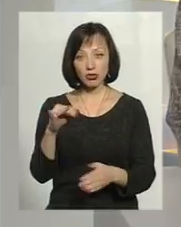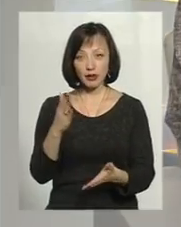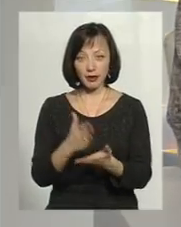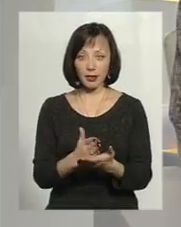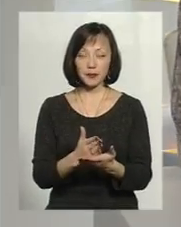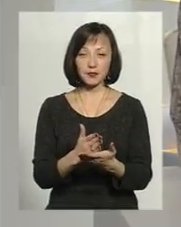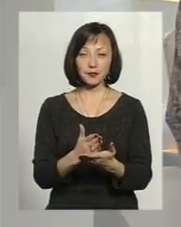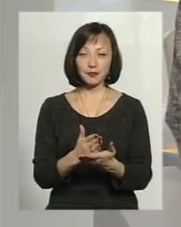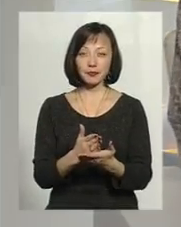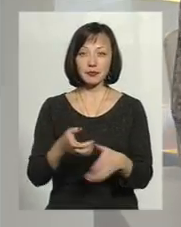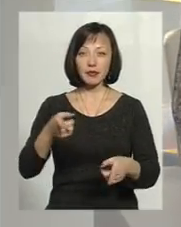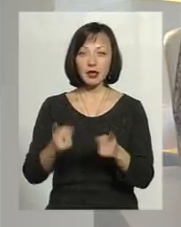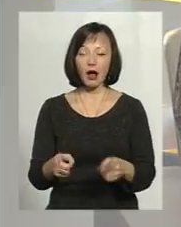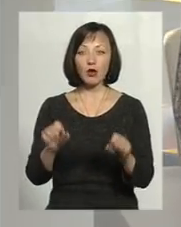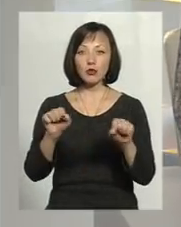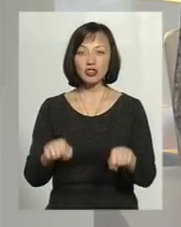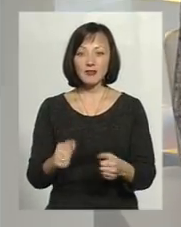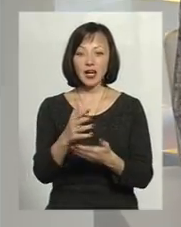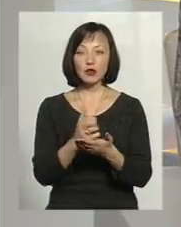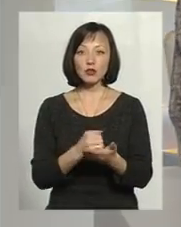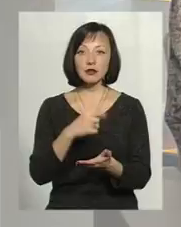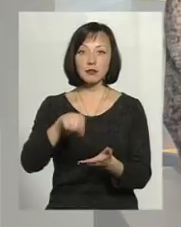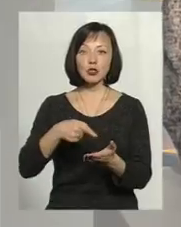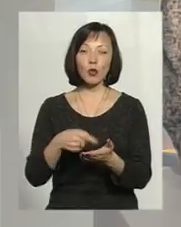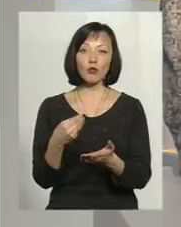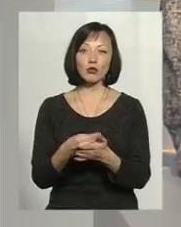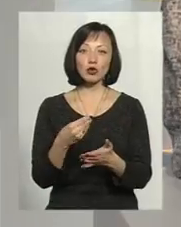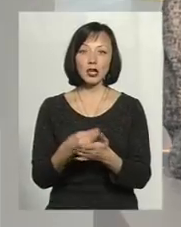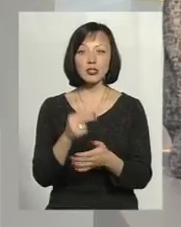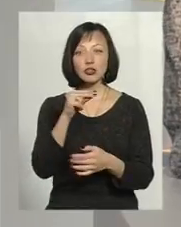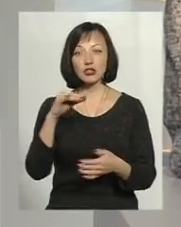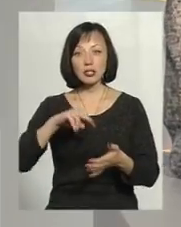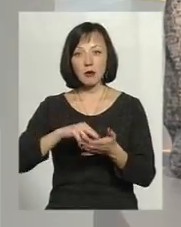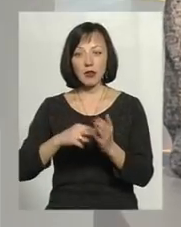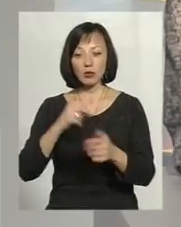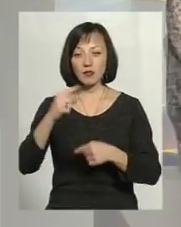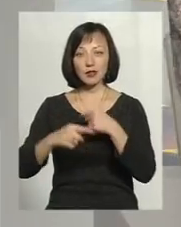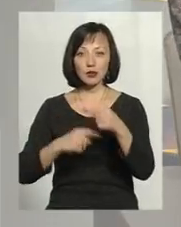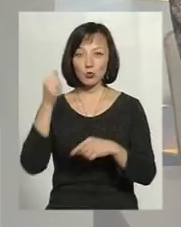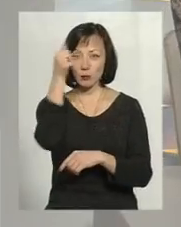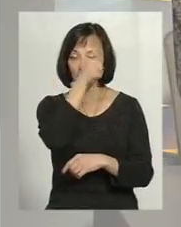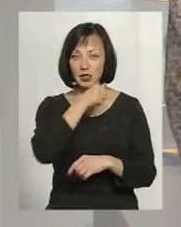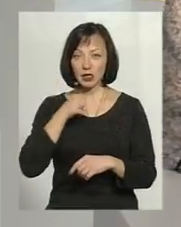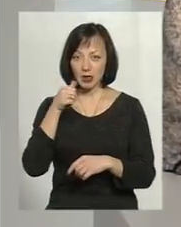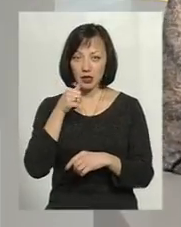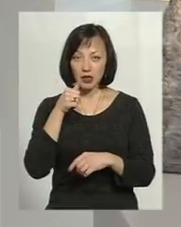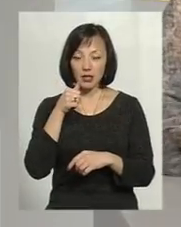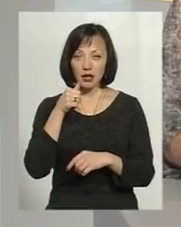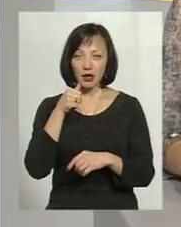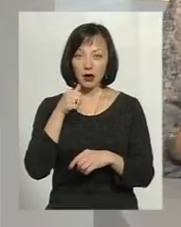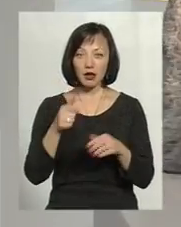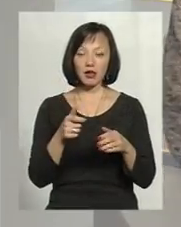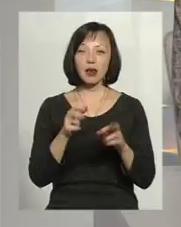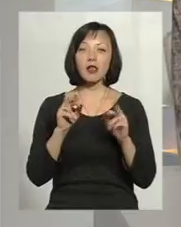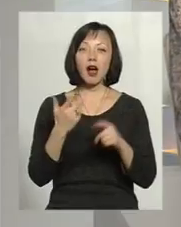реально можливість, чи є ресурси в міському бюджеті, і чи заплановано на наступний рік, ну, власне, продовження цієї